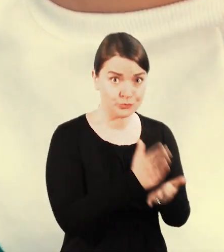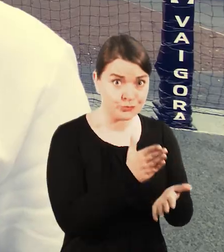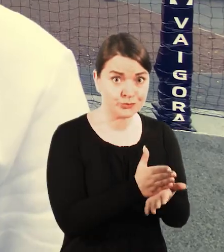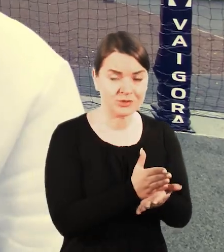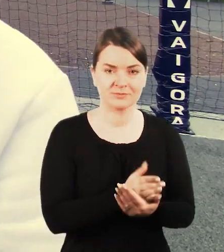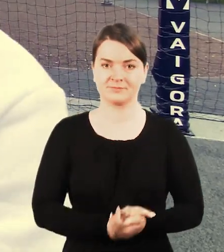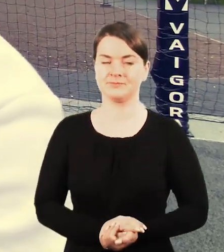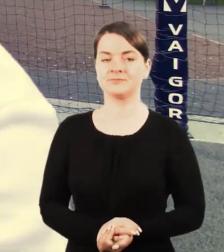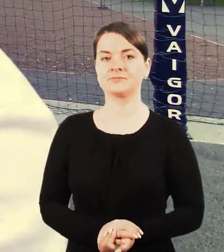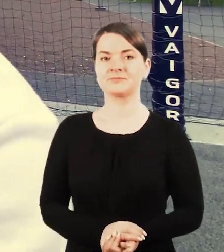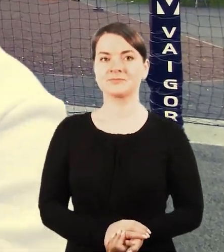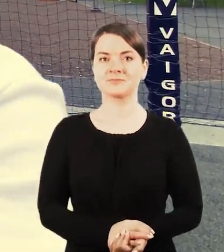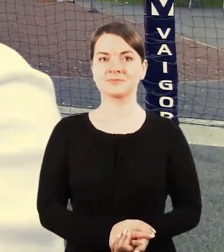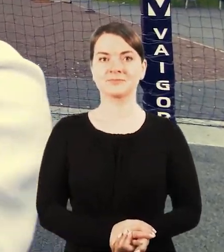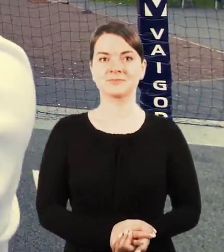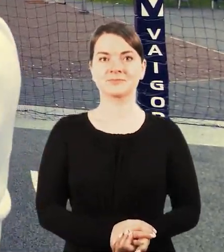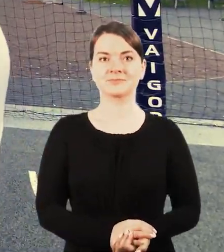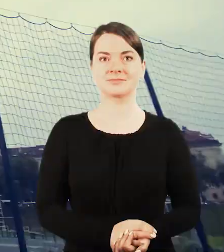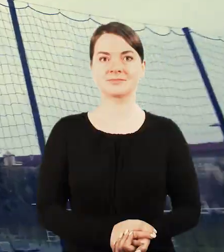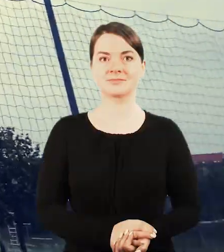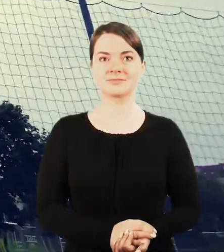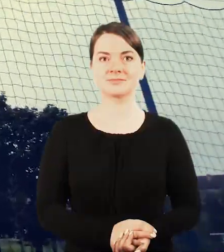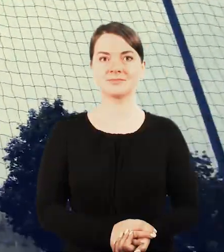viršaus. Pe!